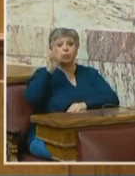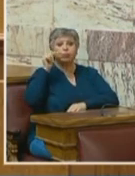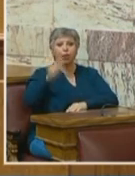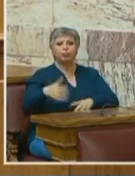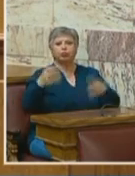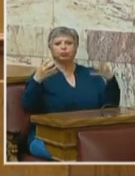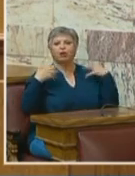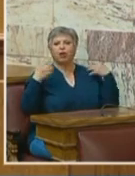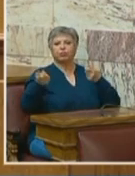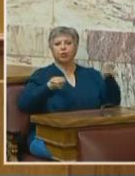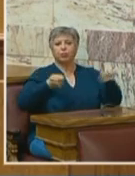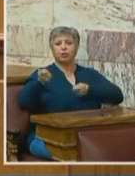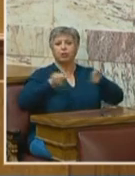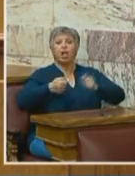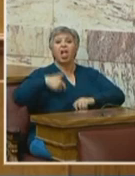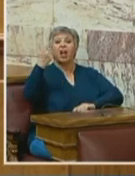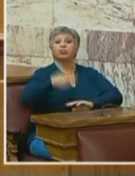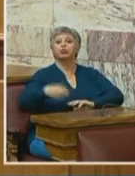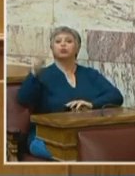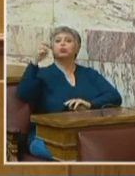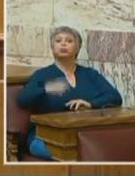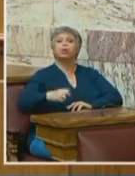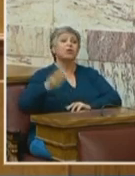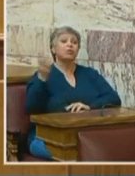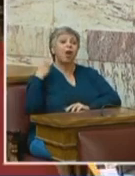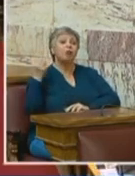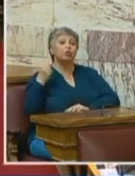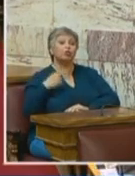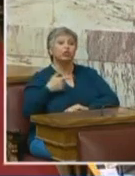να καθίσει στο έδρανο του Πρωθυπουργού να τους ακούσει.